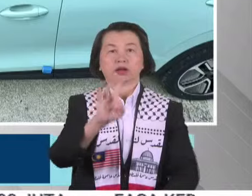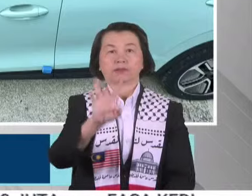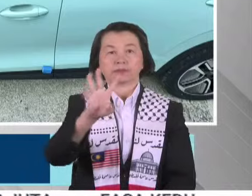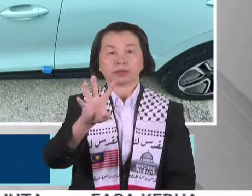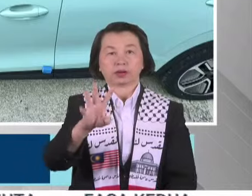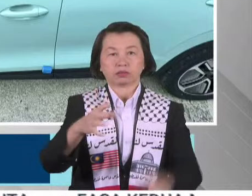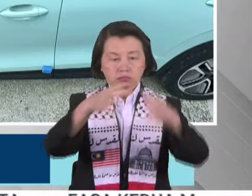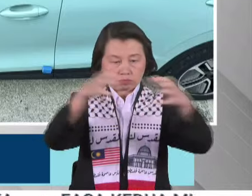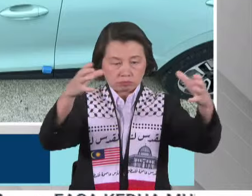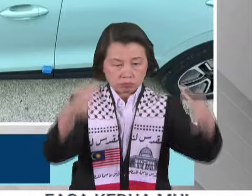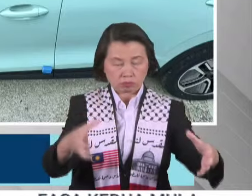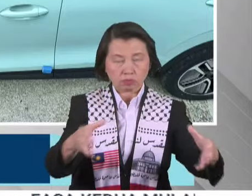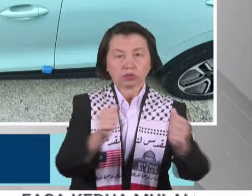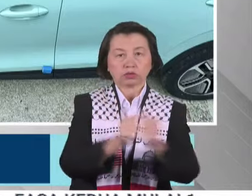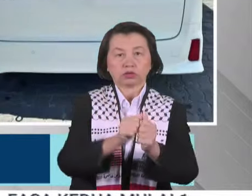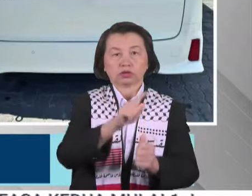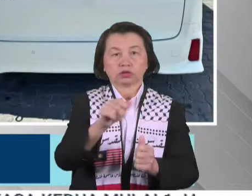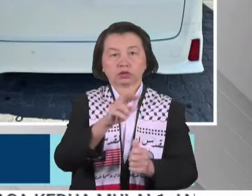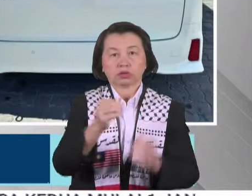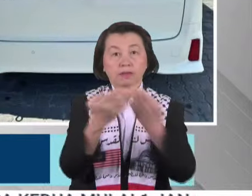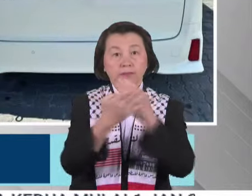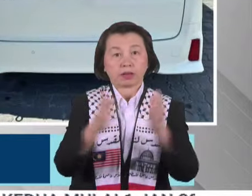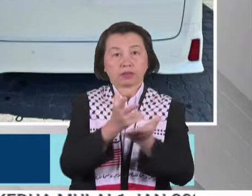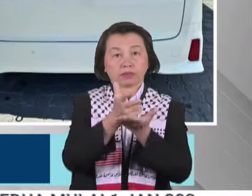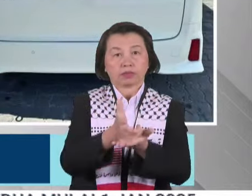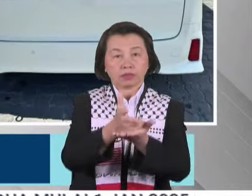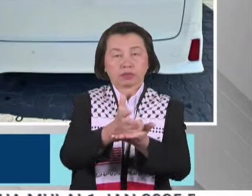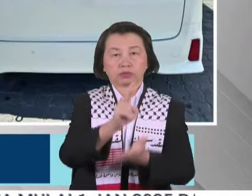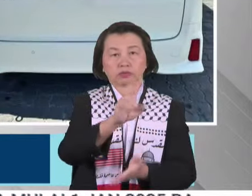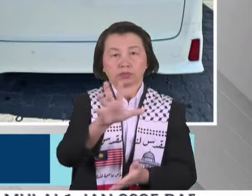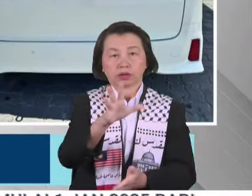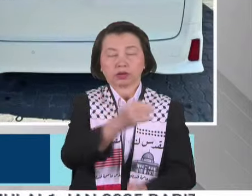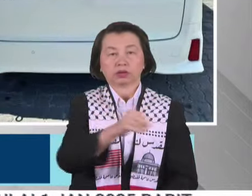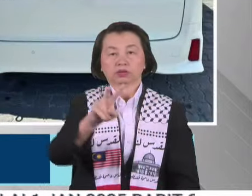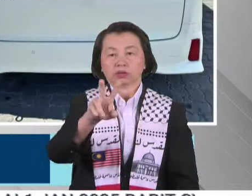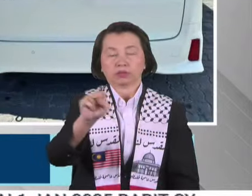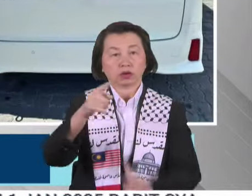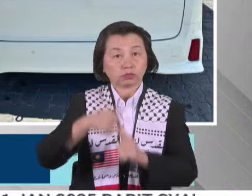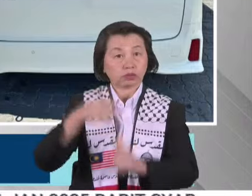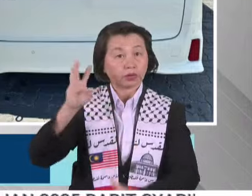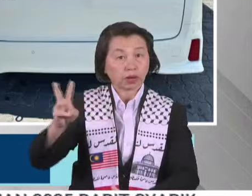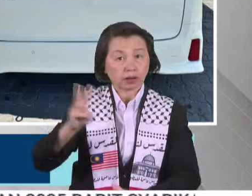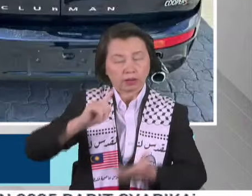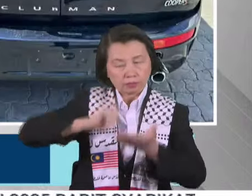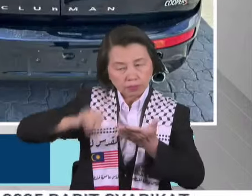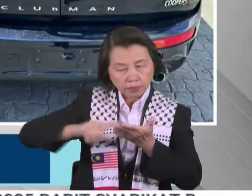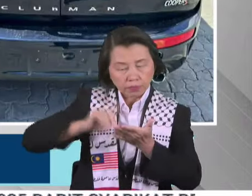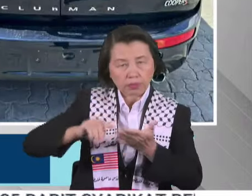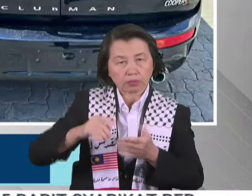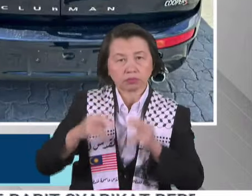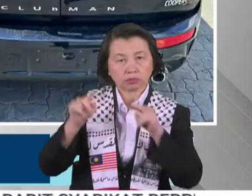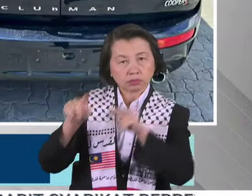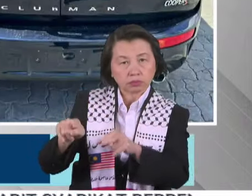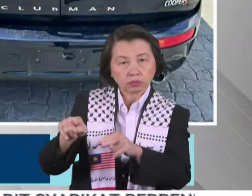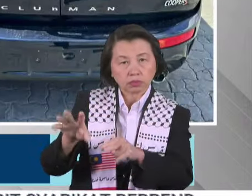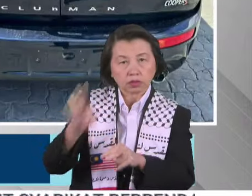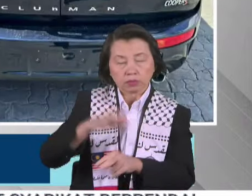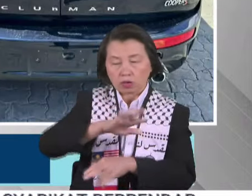84 kontena di Zon Bebas Pelabuhan Utara pada 25 dan 27 Jun. Pemeriksaan lanjut turut mendapati